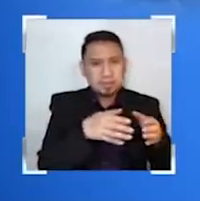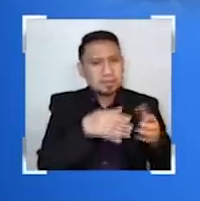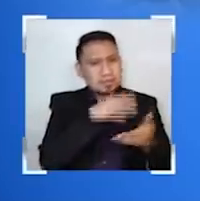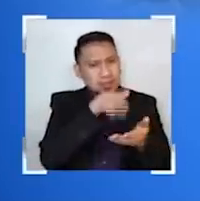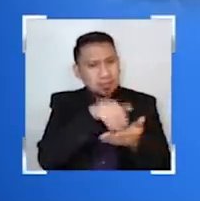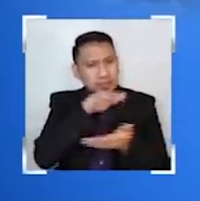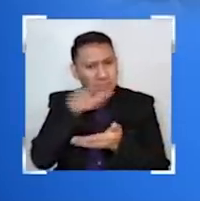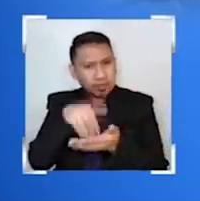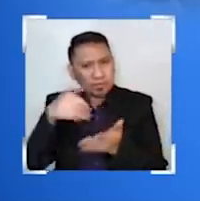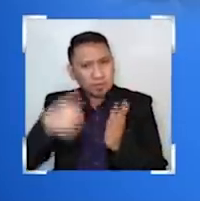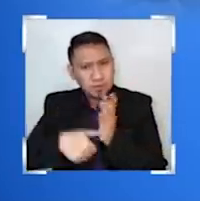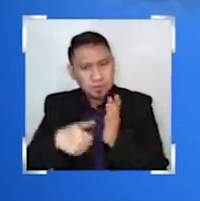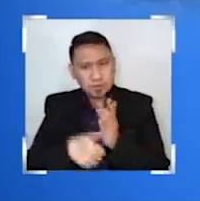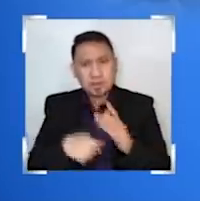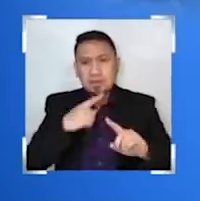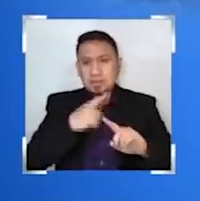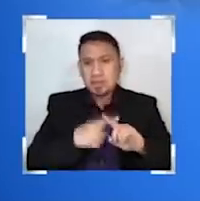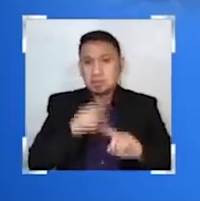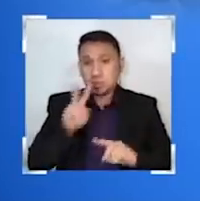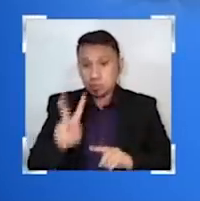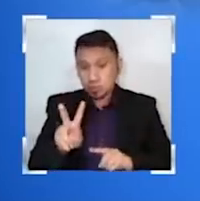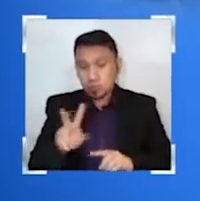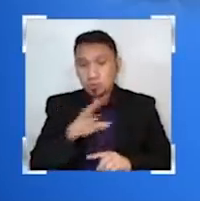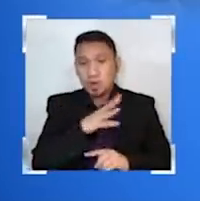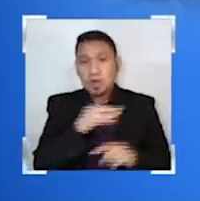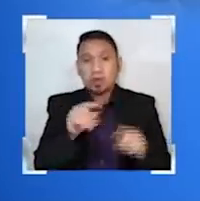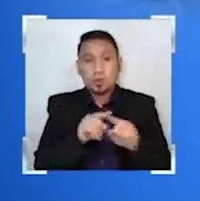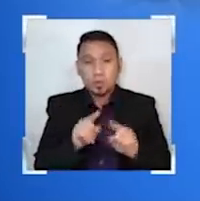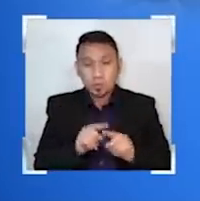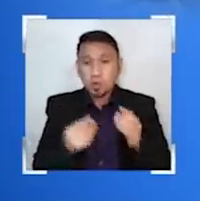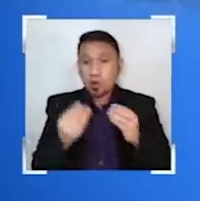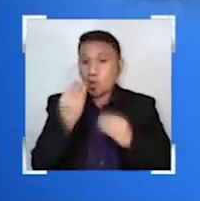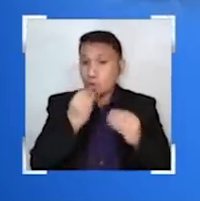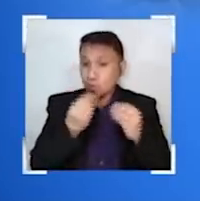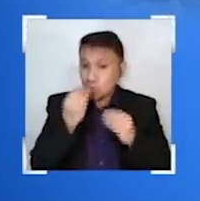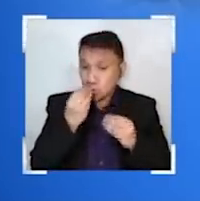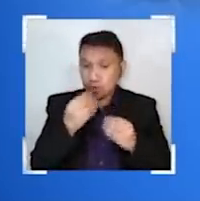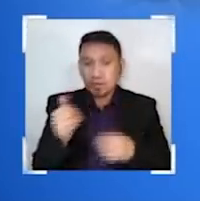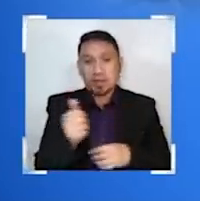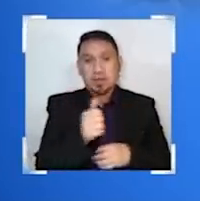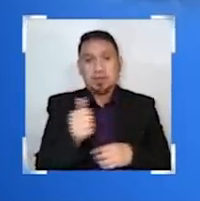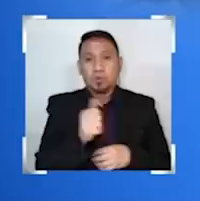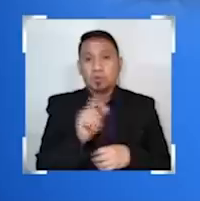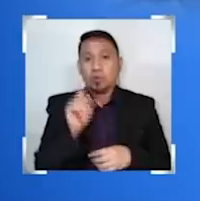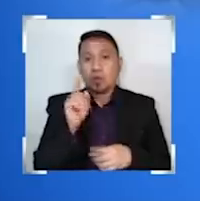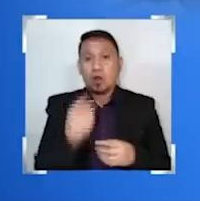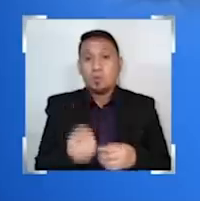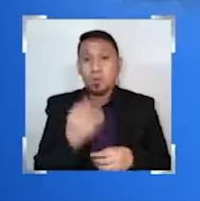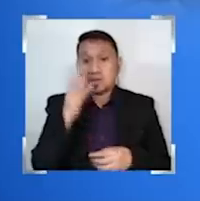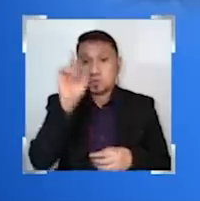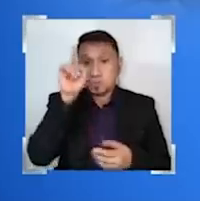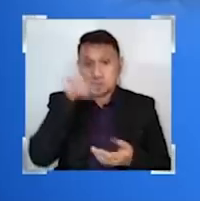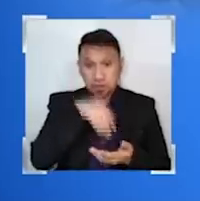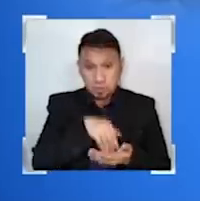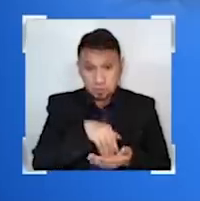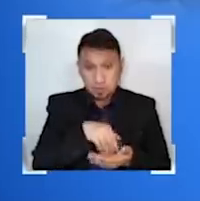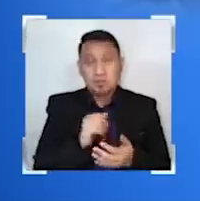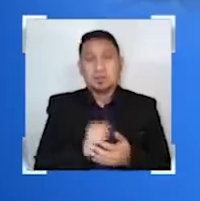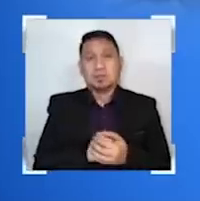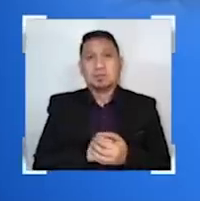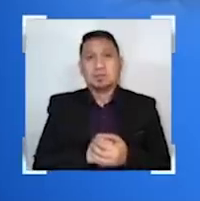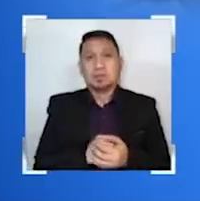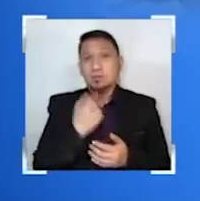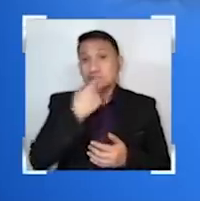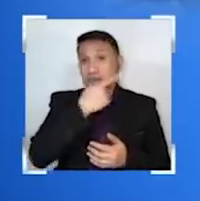per precinct watcher, ang meal allowance dyan na binibigay standard is 1,000. Kasi nga